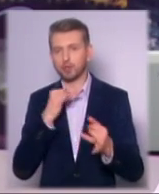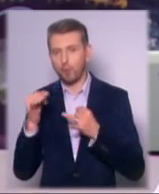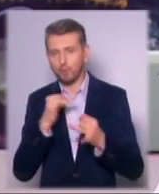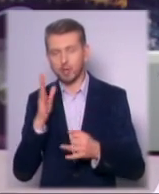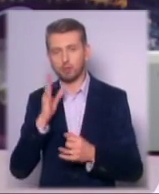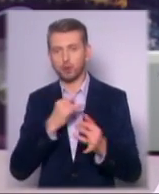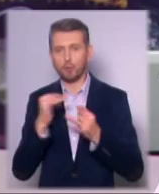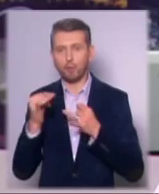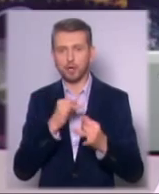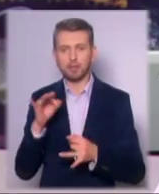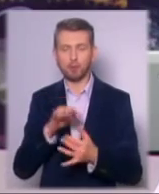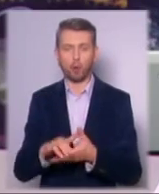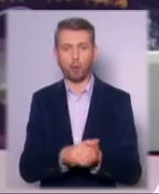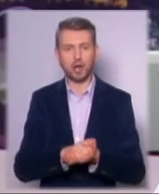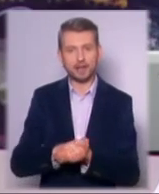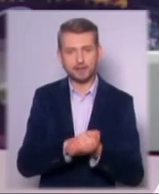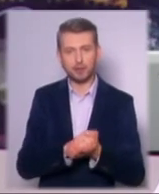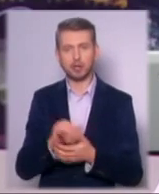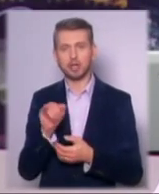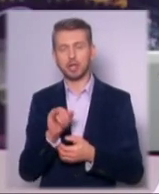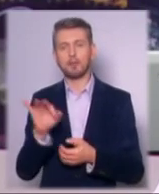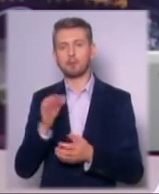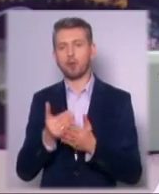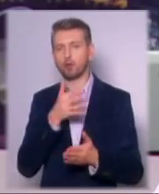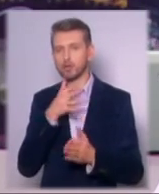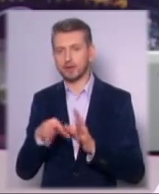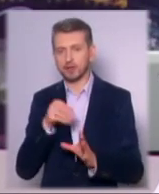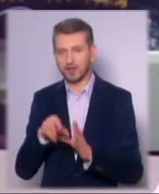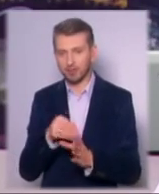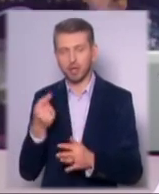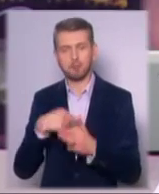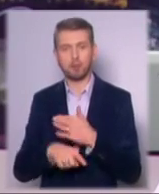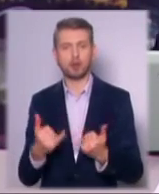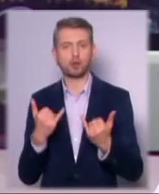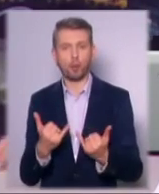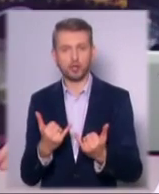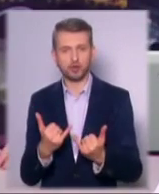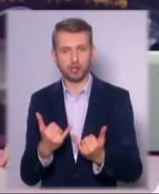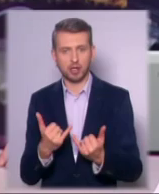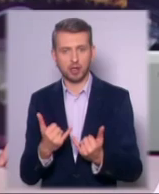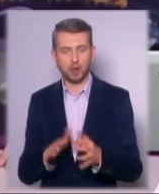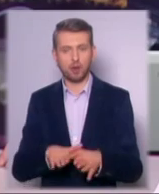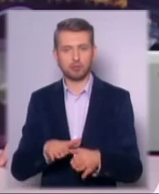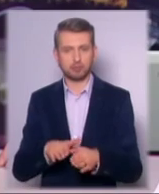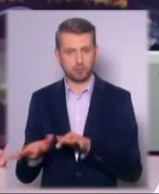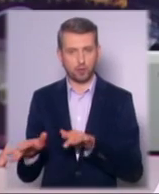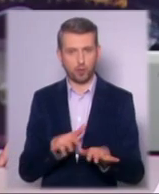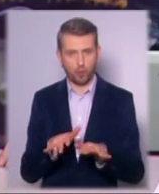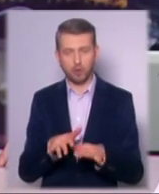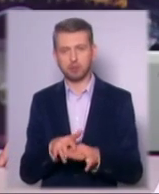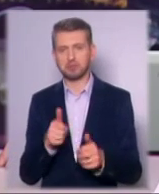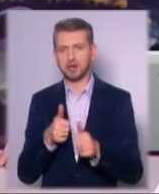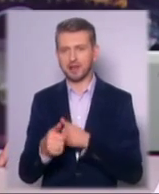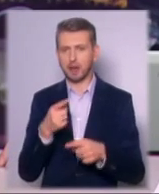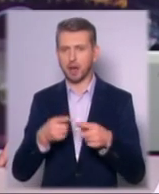говорити, зрозуміло, і про коаліцію, і про дочасні вибори, бо сьогоднішній крок лідера радикальної партії України, він